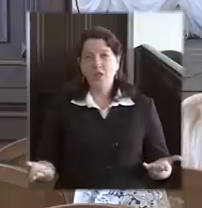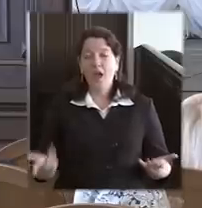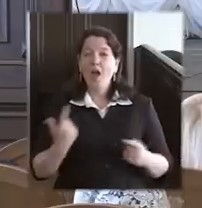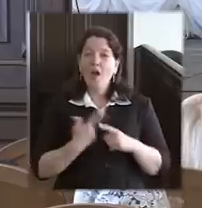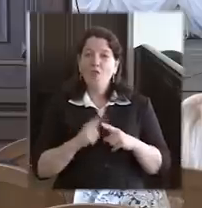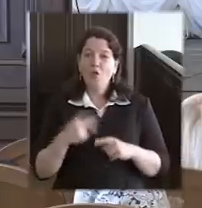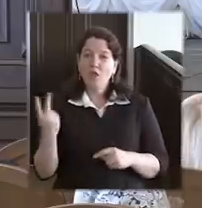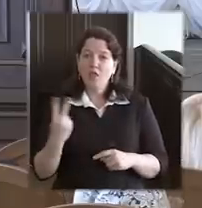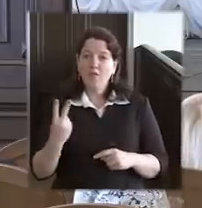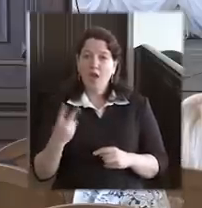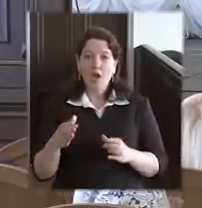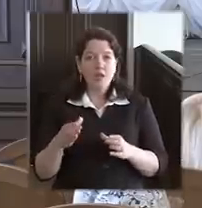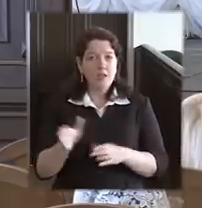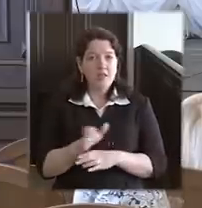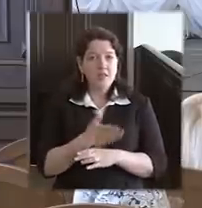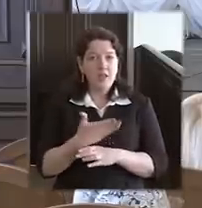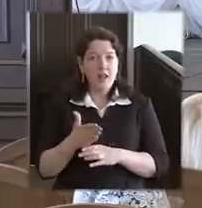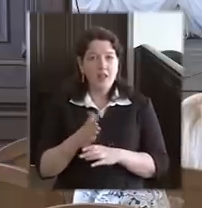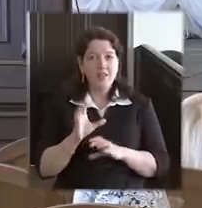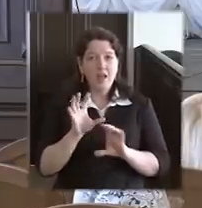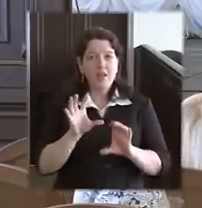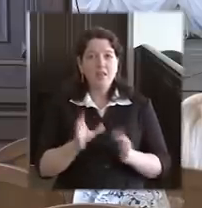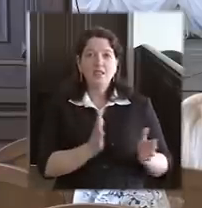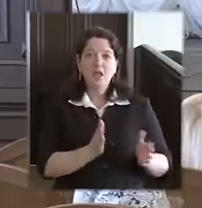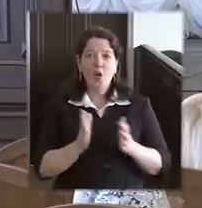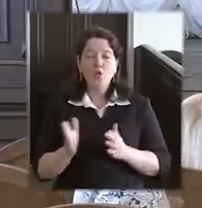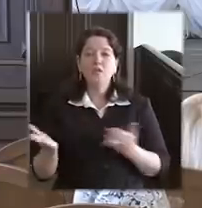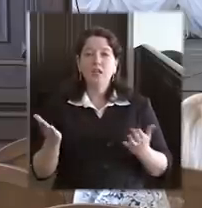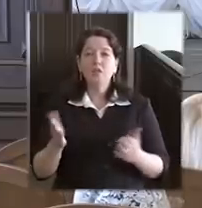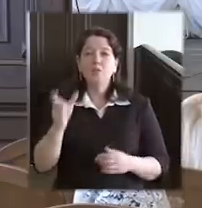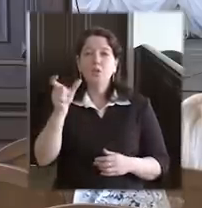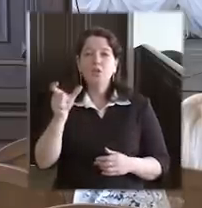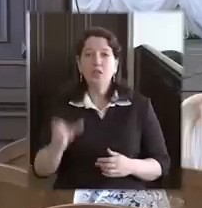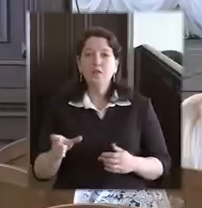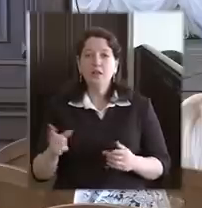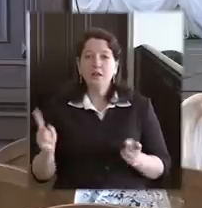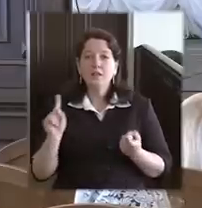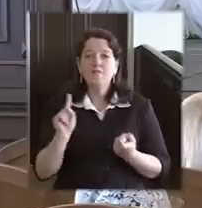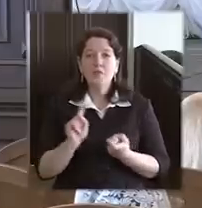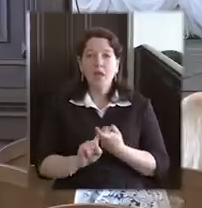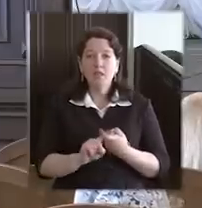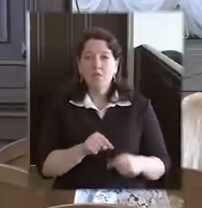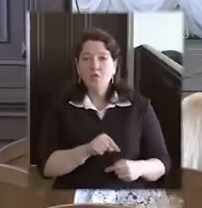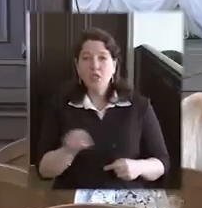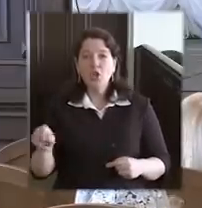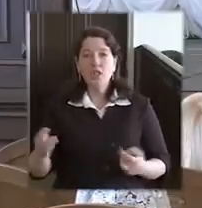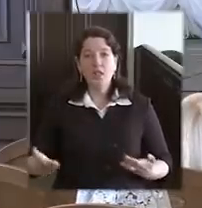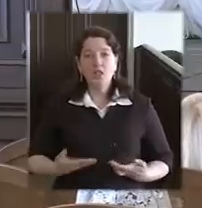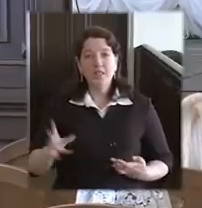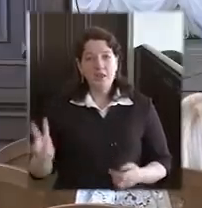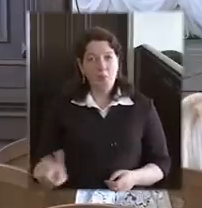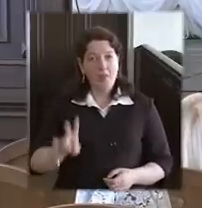Вот две категории законов, с которыми мы, ну, постоянно имеем дело. И